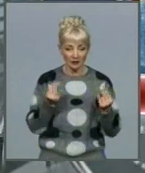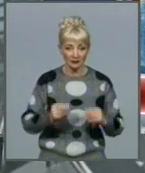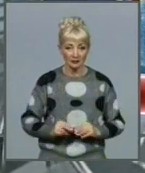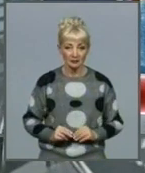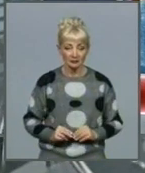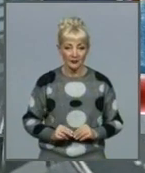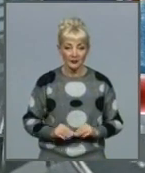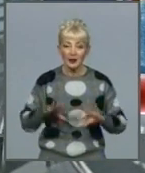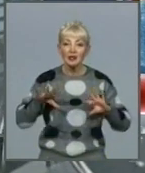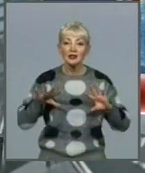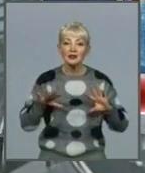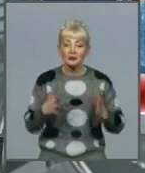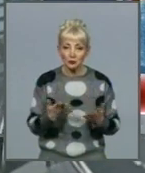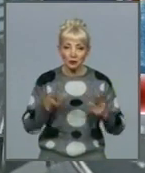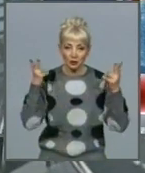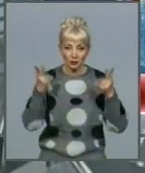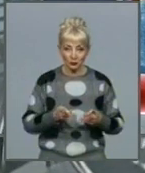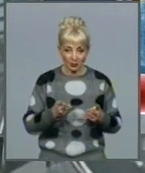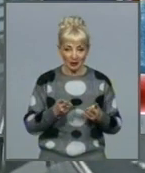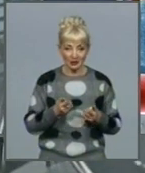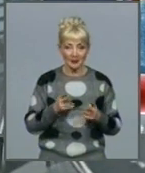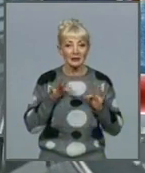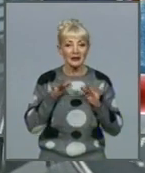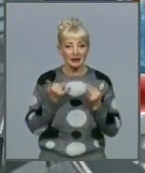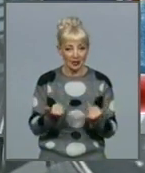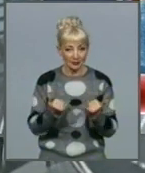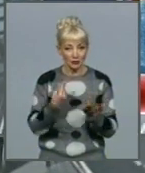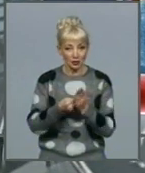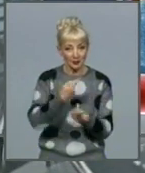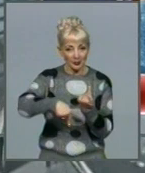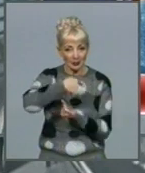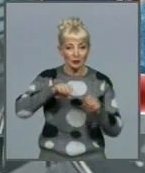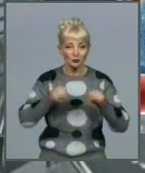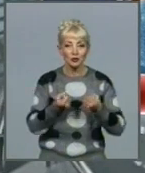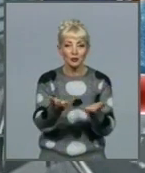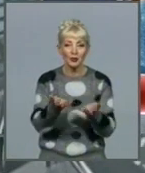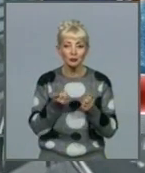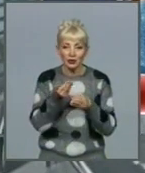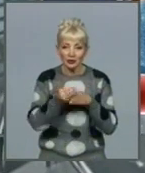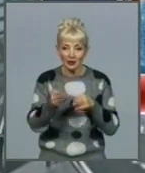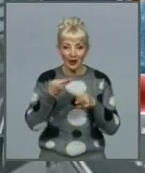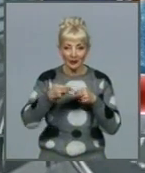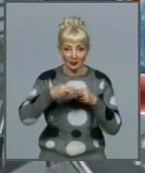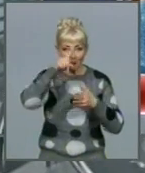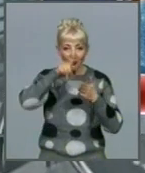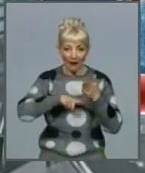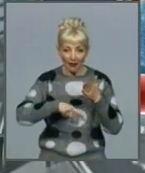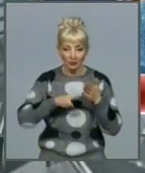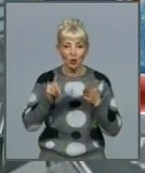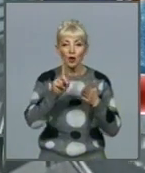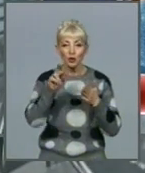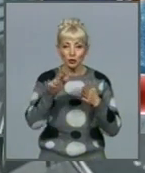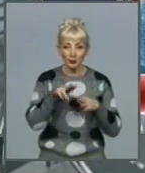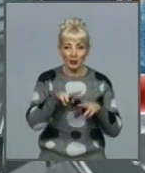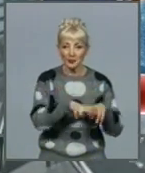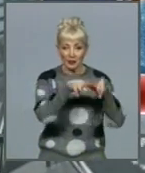Звісно, у разі необхідності діючий бізнес теж зможе отримати часткову кредитну гарантію, що покриватиме до 50%